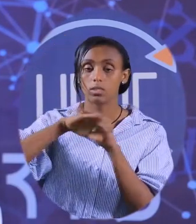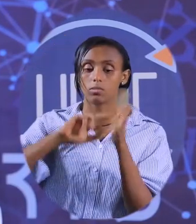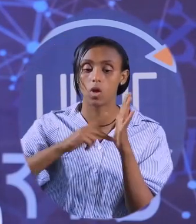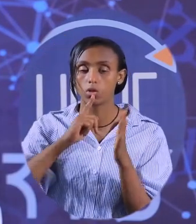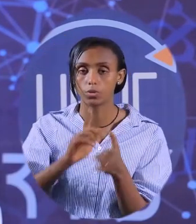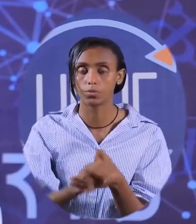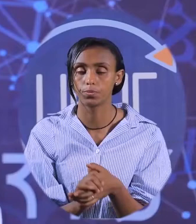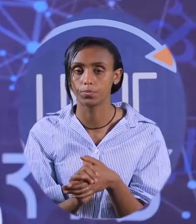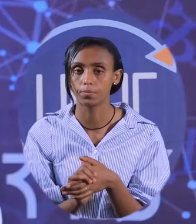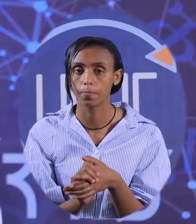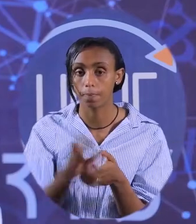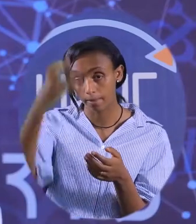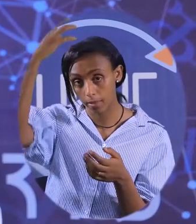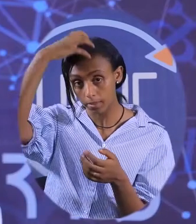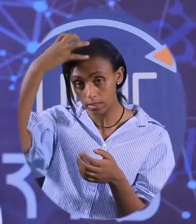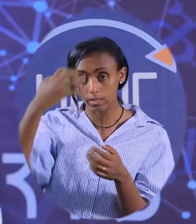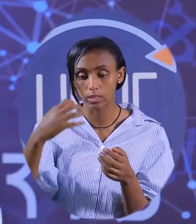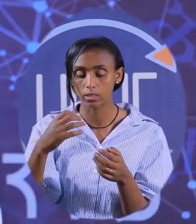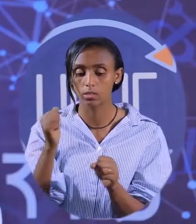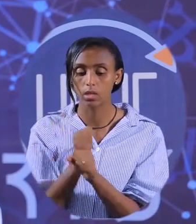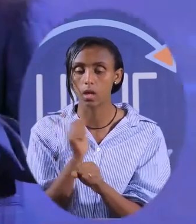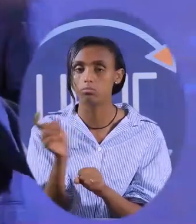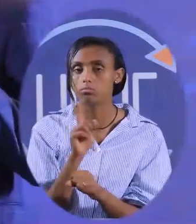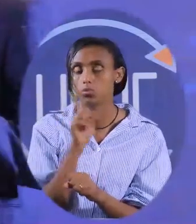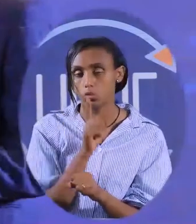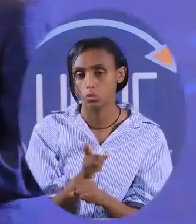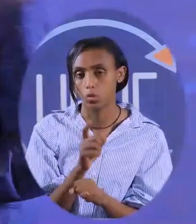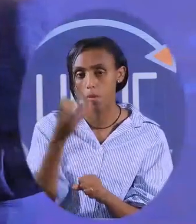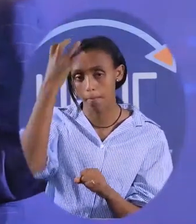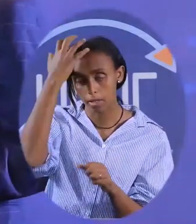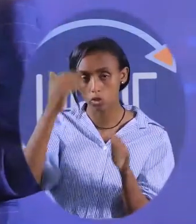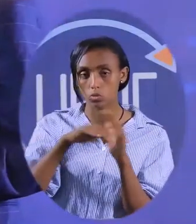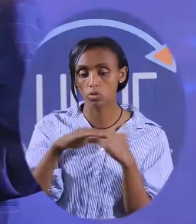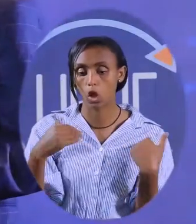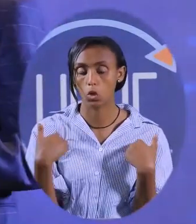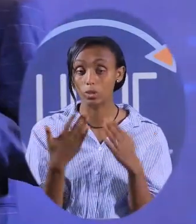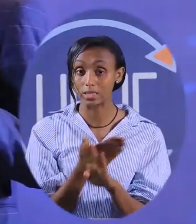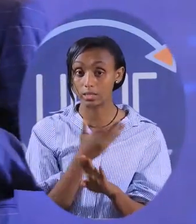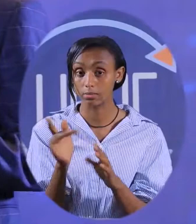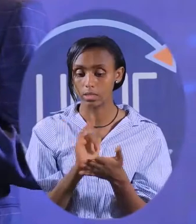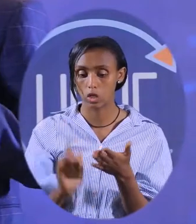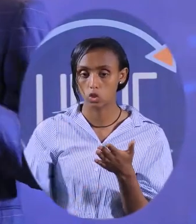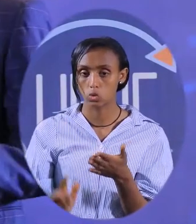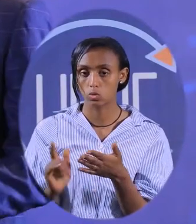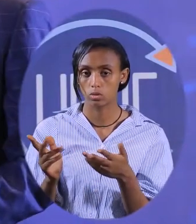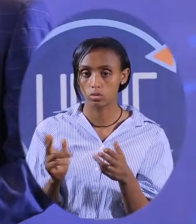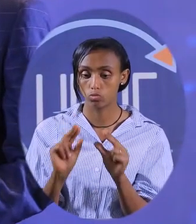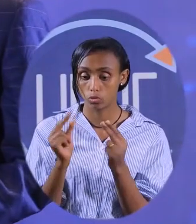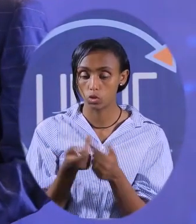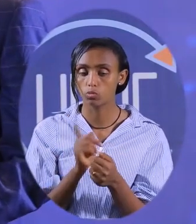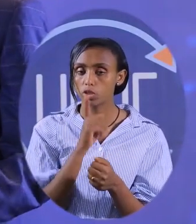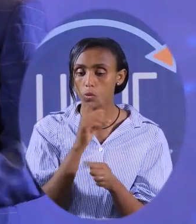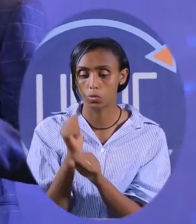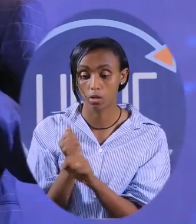ነው። የመንግስት ድርሻ ምንድን ነው? በመንግስት ውስጥ ያሉት ቅድም የተተከሱት ሴክተሮች ምንድን ነው